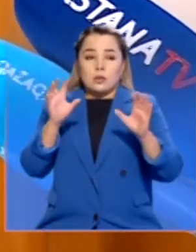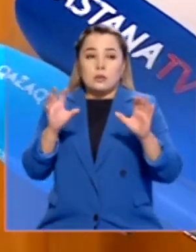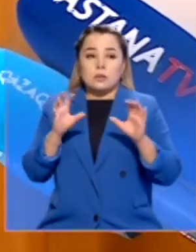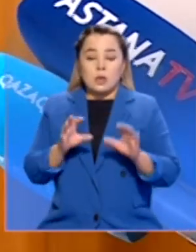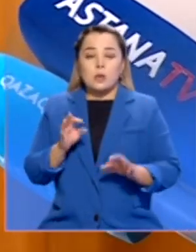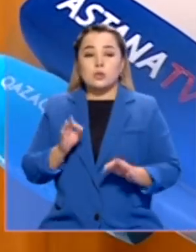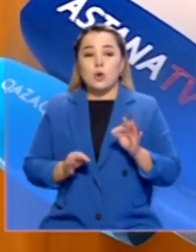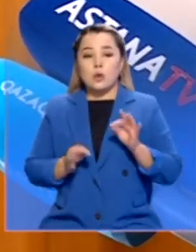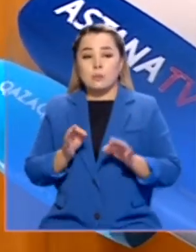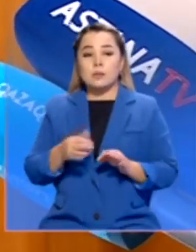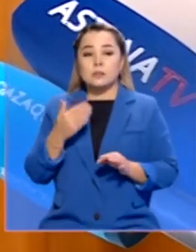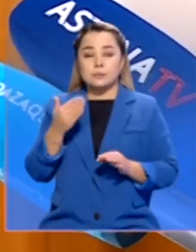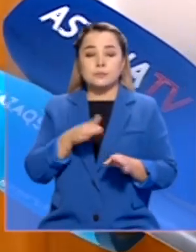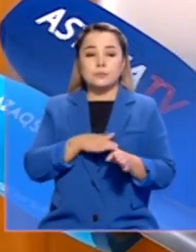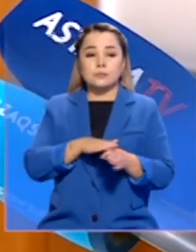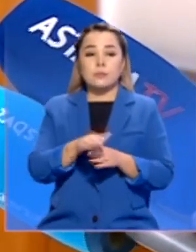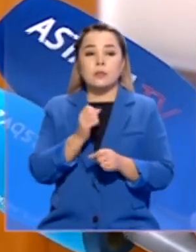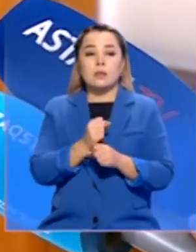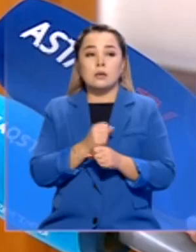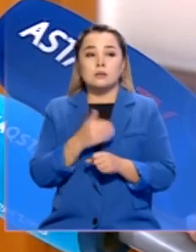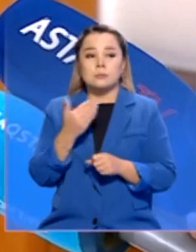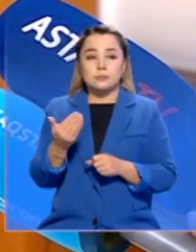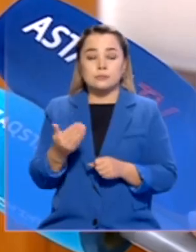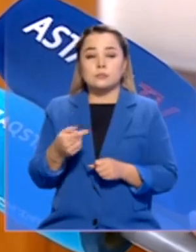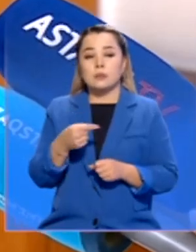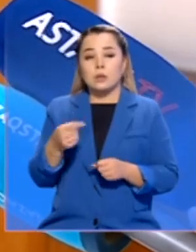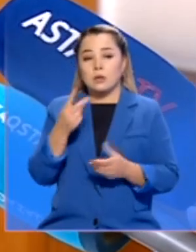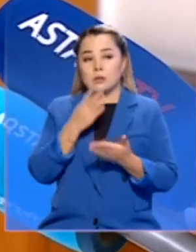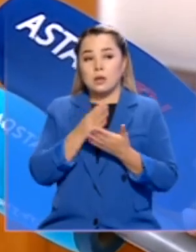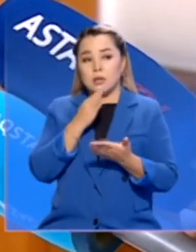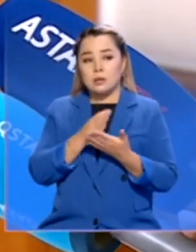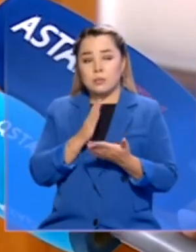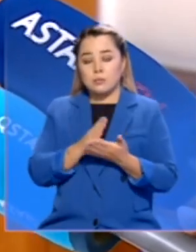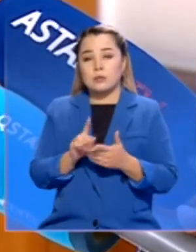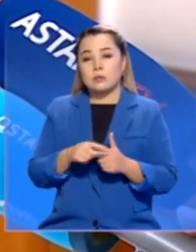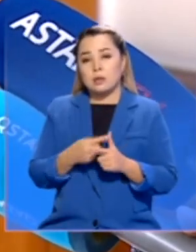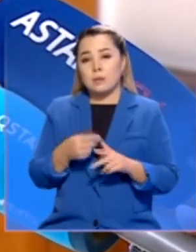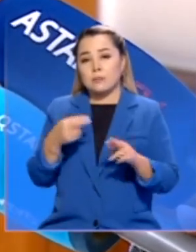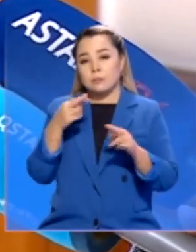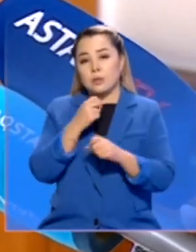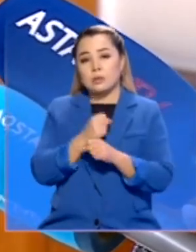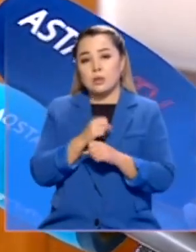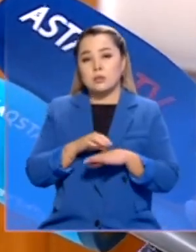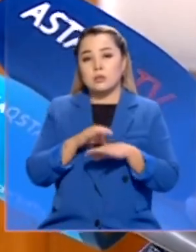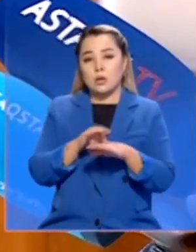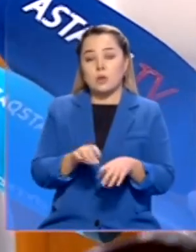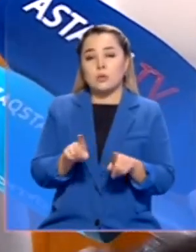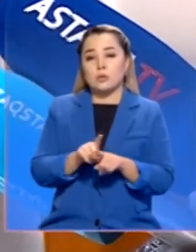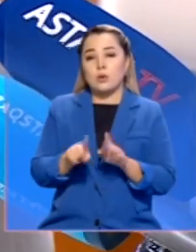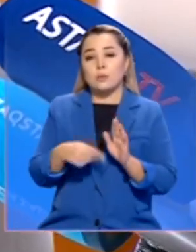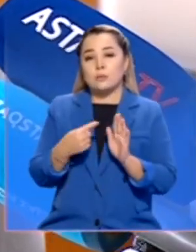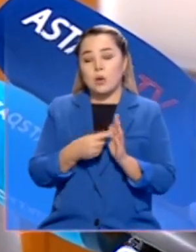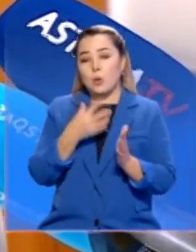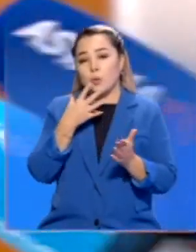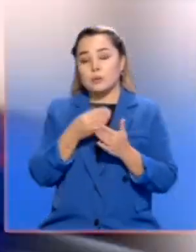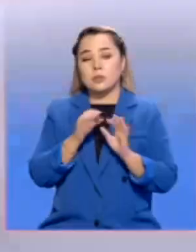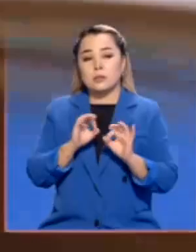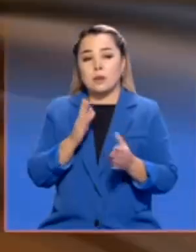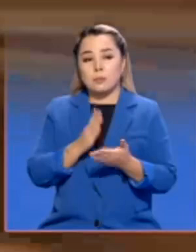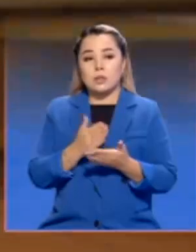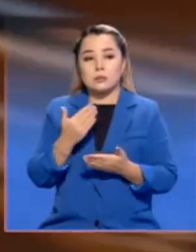конституцияның нормасын іске асыруда қайшылық жіберуі мүмкін, немесе өрескел бір қателікке апаруы мүмкін дейтін нәрселерді өзімізді айтып